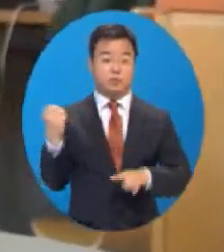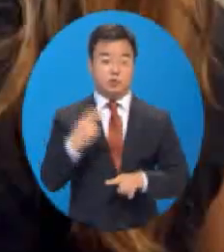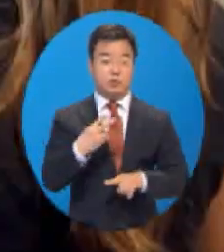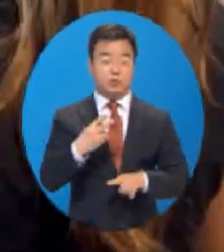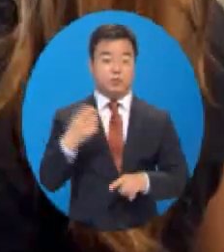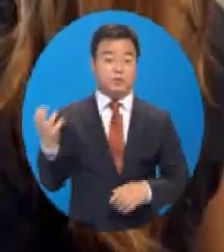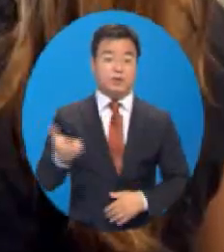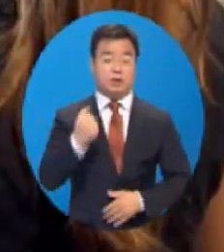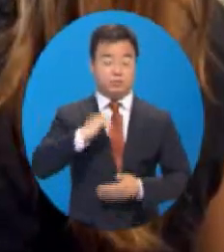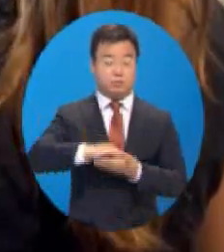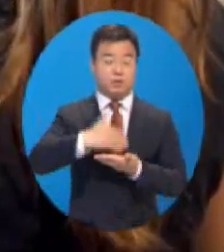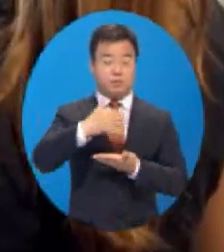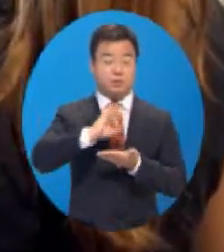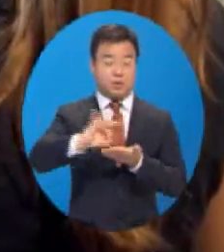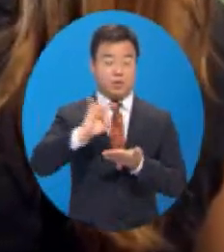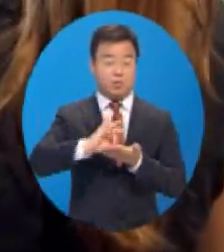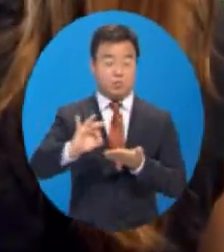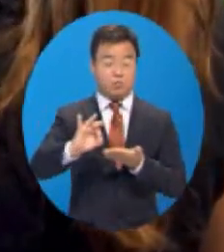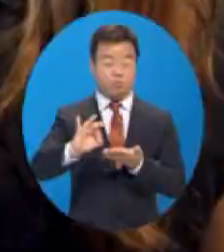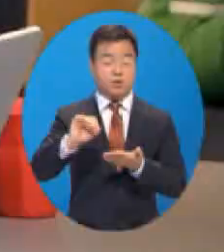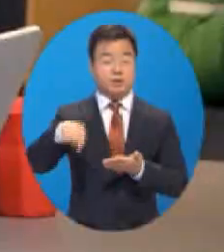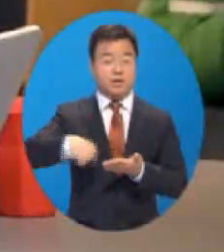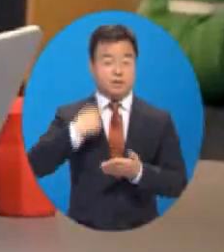계획하고 교사들과 소통합니다.